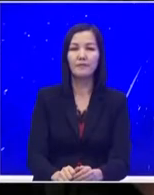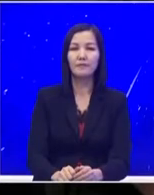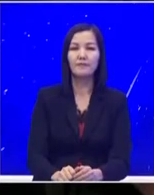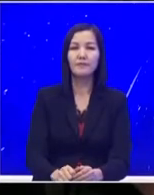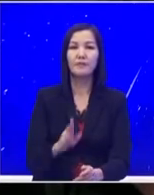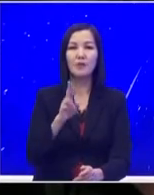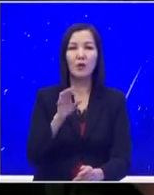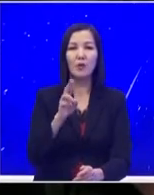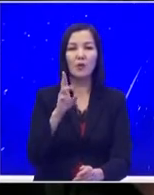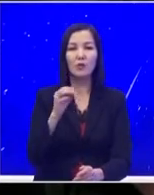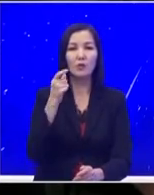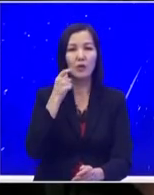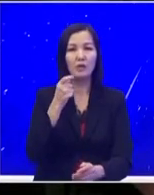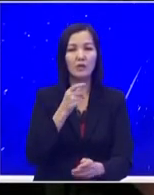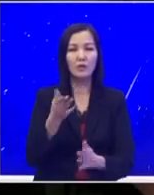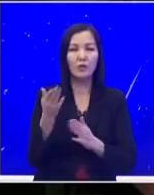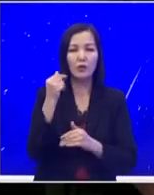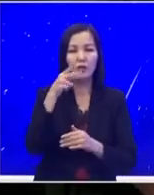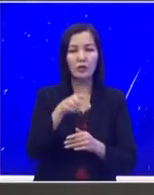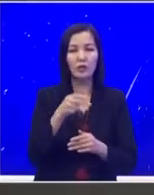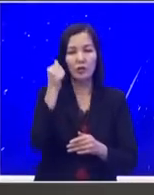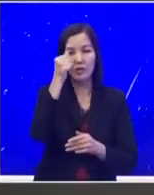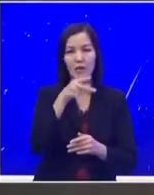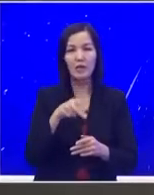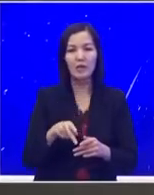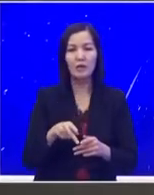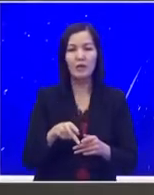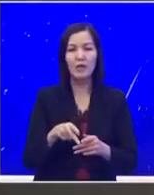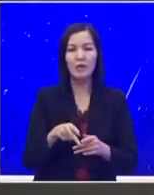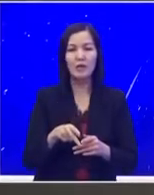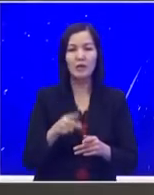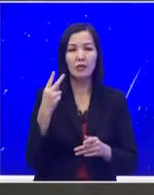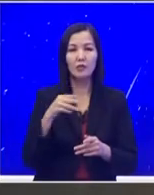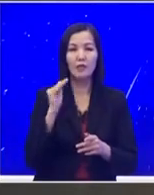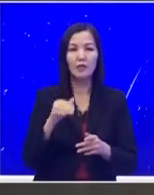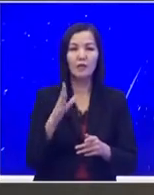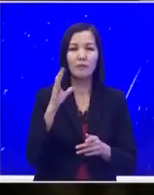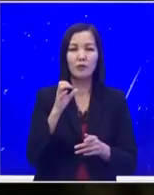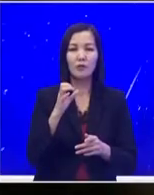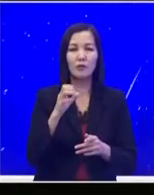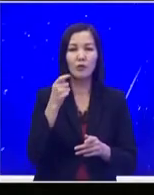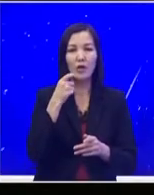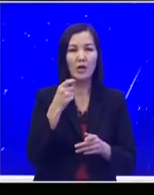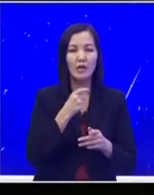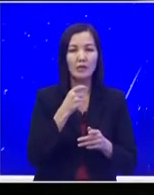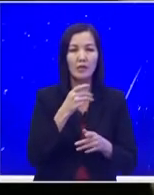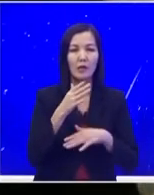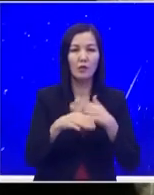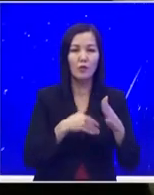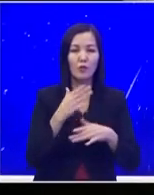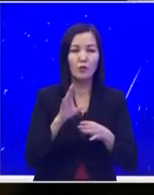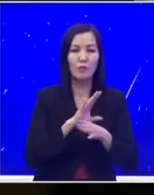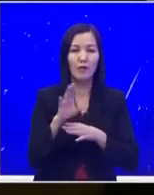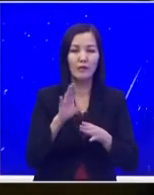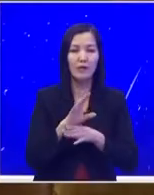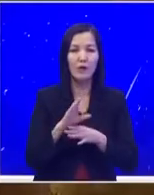Көксу қант зауыты өткен жыл 212 мың тонна тәтті түбір қабылдады. Одан 20 500 тонна қант қайнатып алынды. Өнімдері